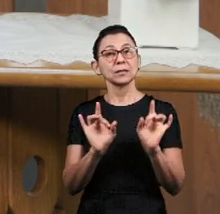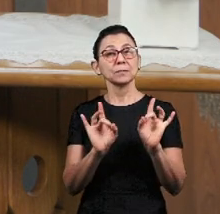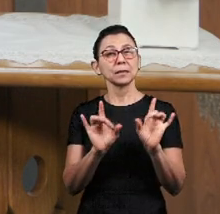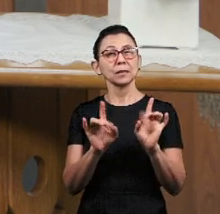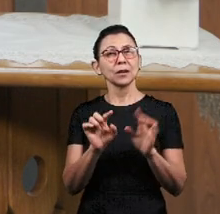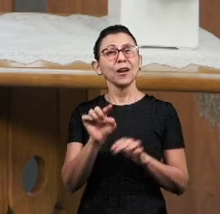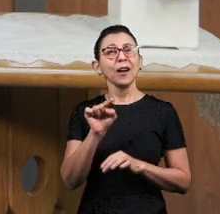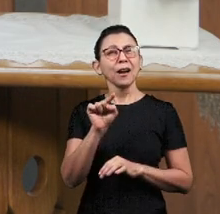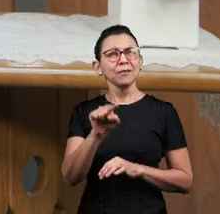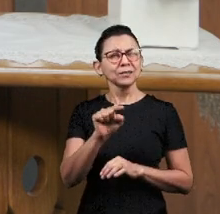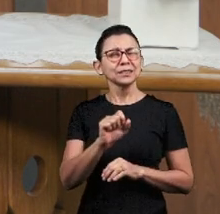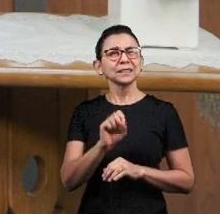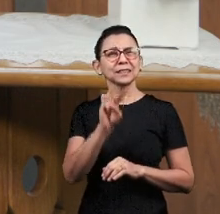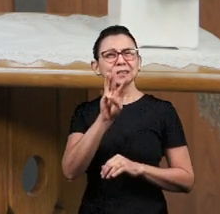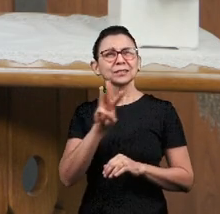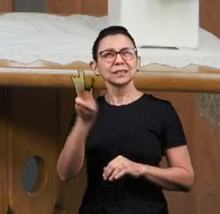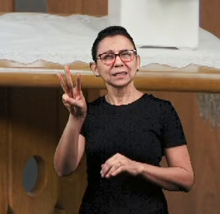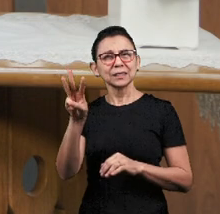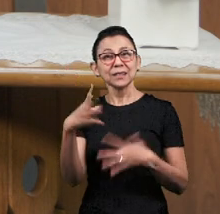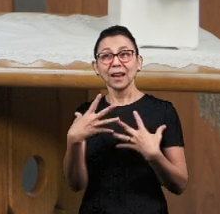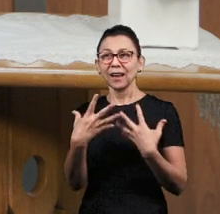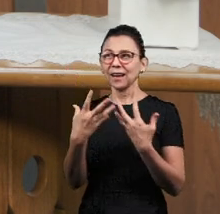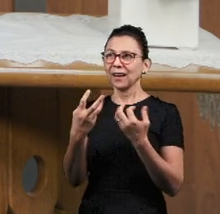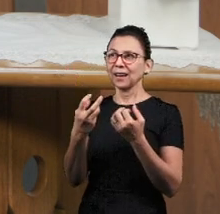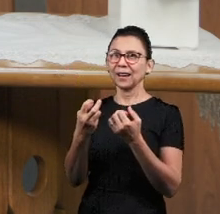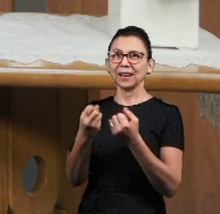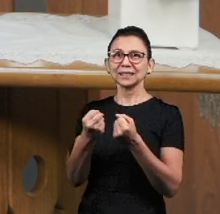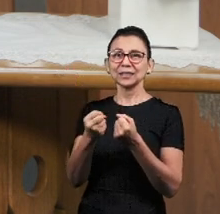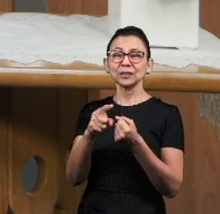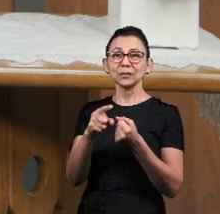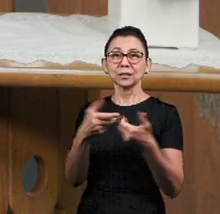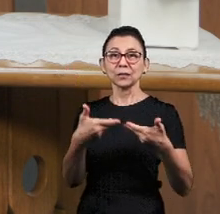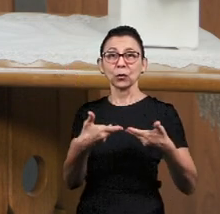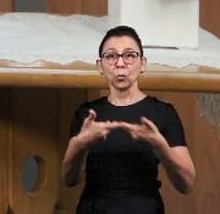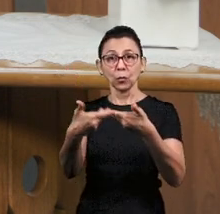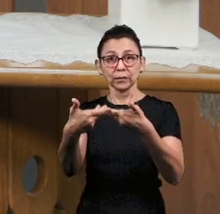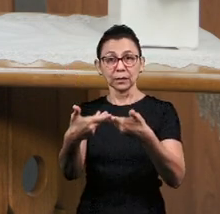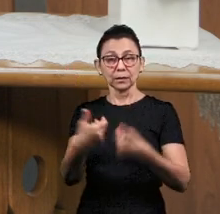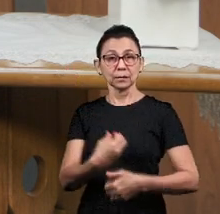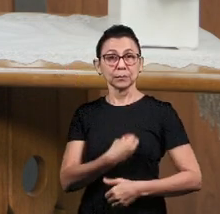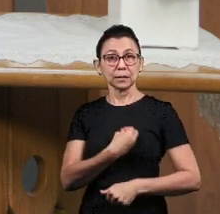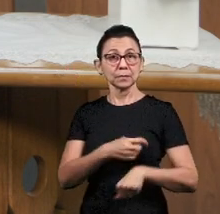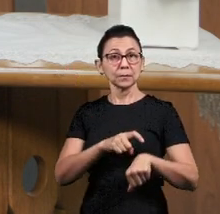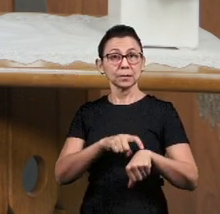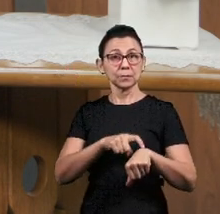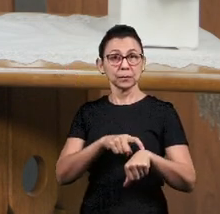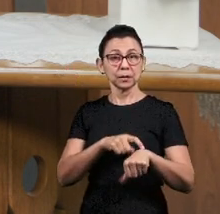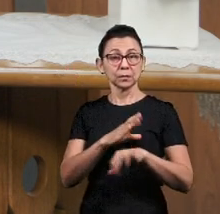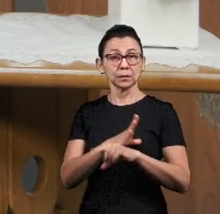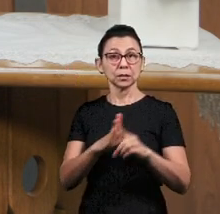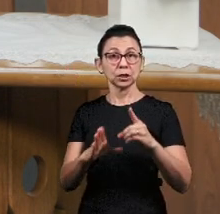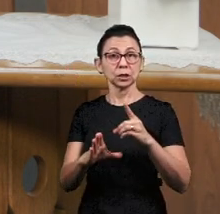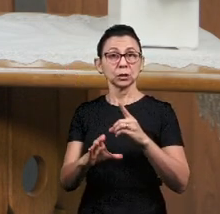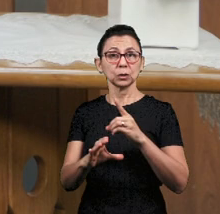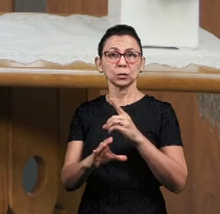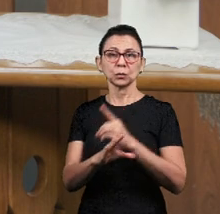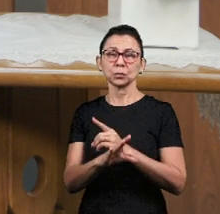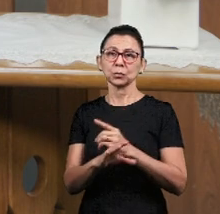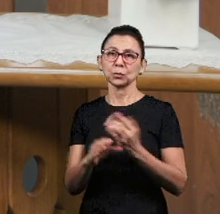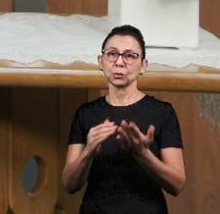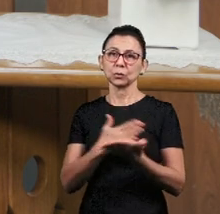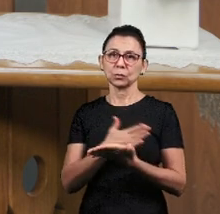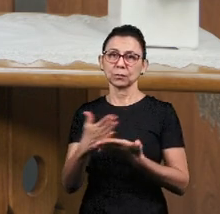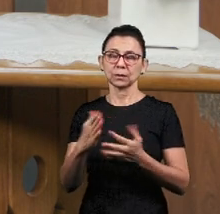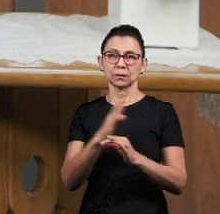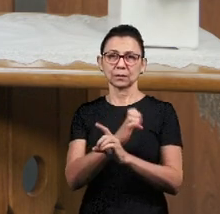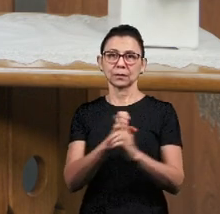à vous qui avez reçu le lien, vous qui avez été invités à participer de ce moment. Nous commençons l'école biblique dominicale